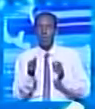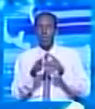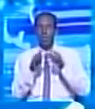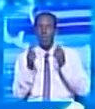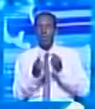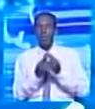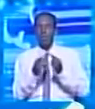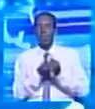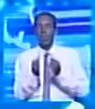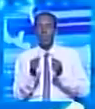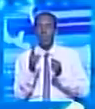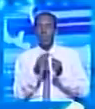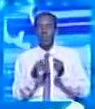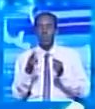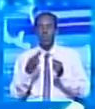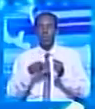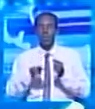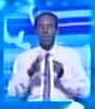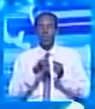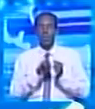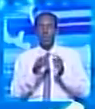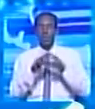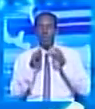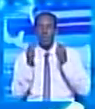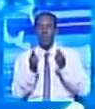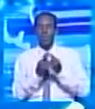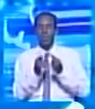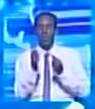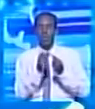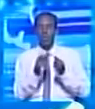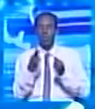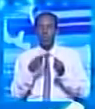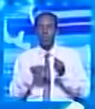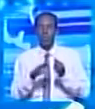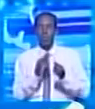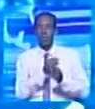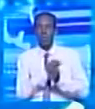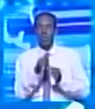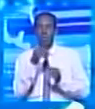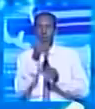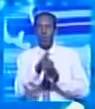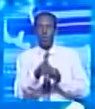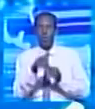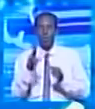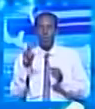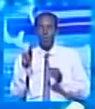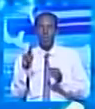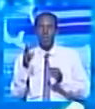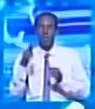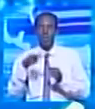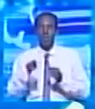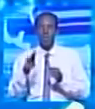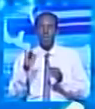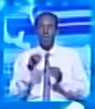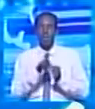de la mairie. Ainsi, la garde-côte s'est dit très déterminée à persévérer aux côtés de la mairie sa